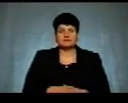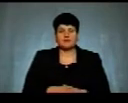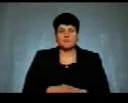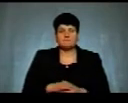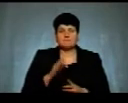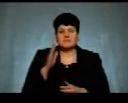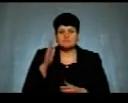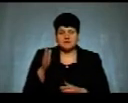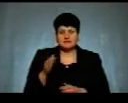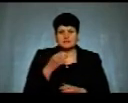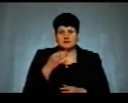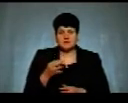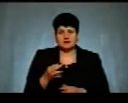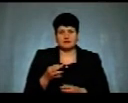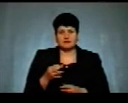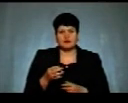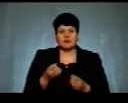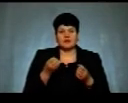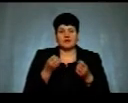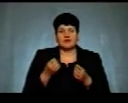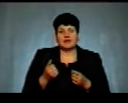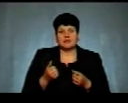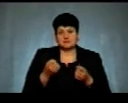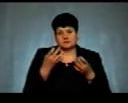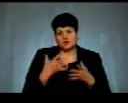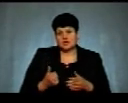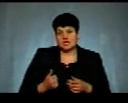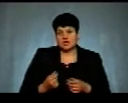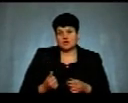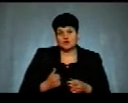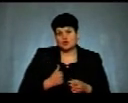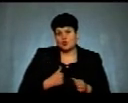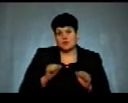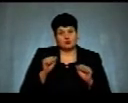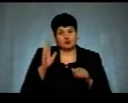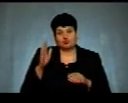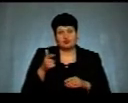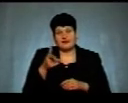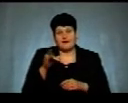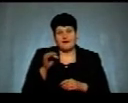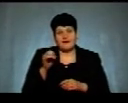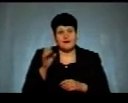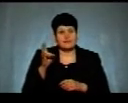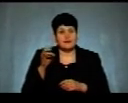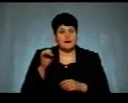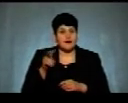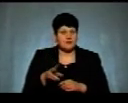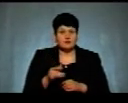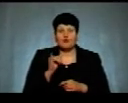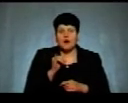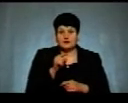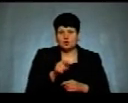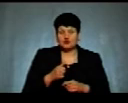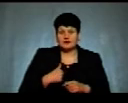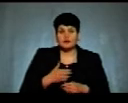Перспективи, як я вже сказав, рядовий може стати генералом, поганий той солдат, який не мріє стати генералом. Тому